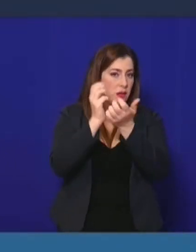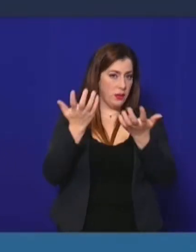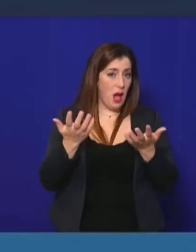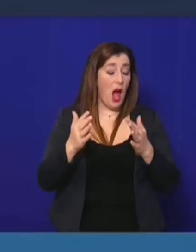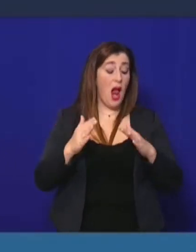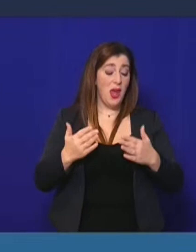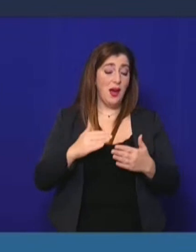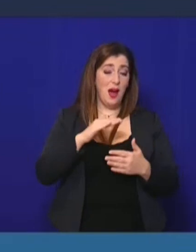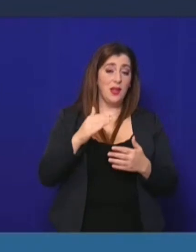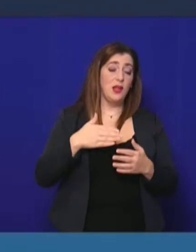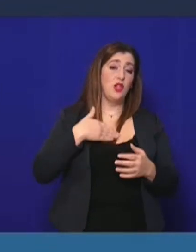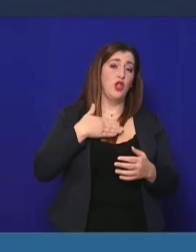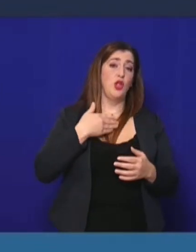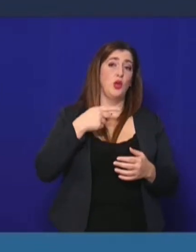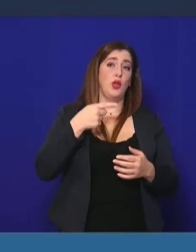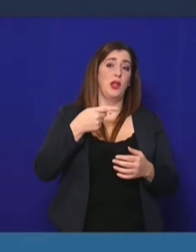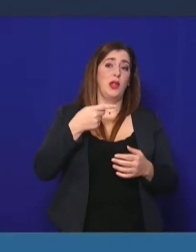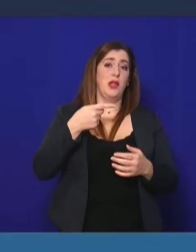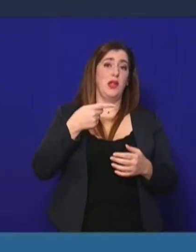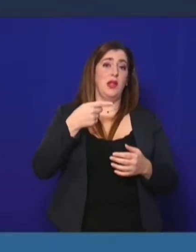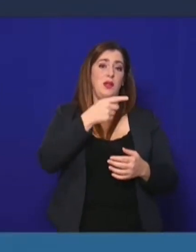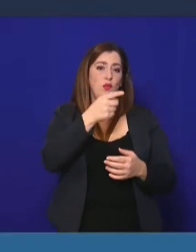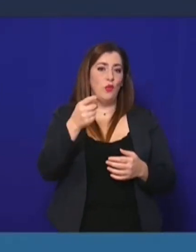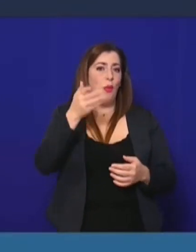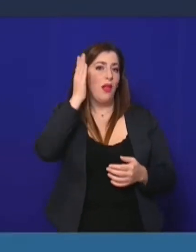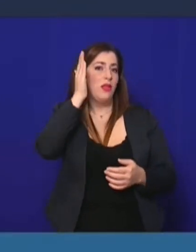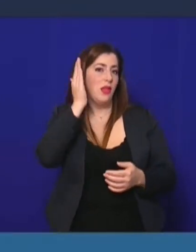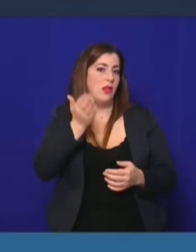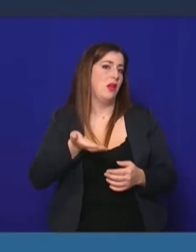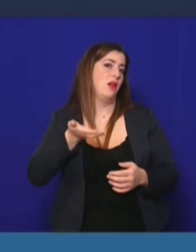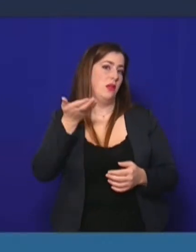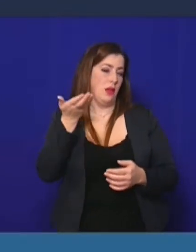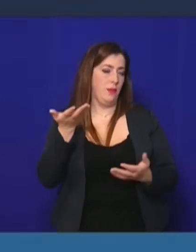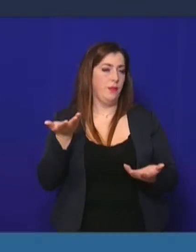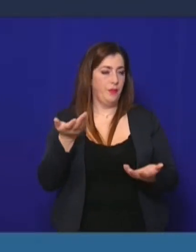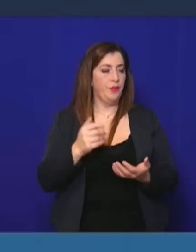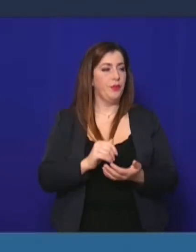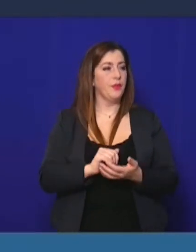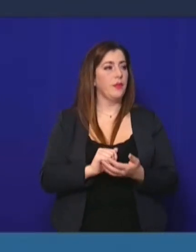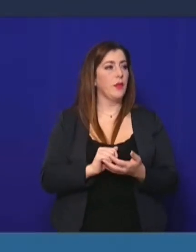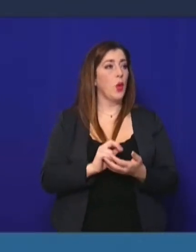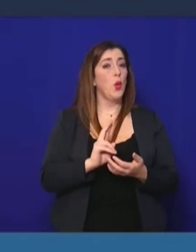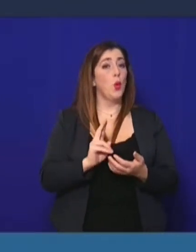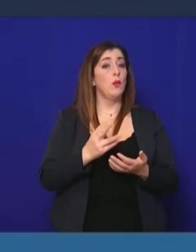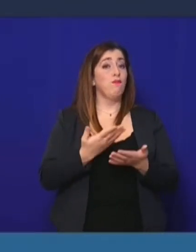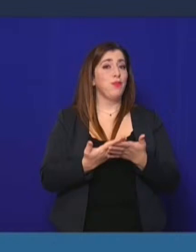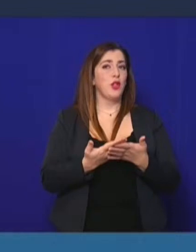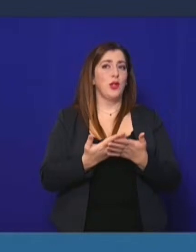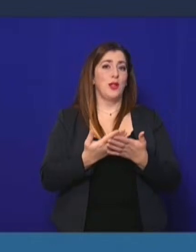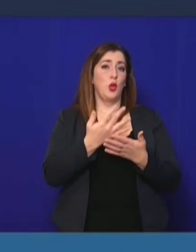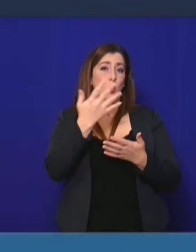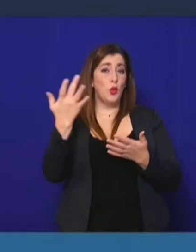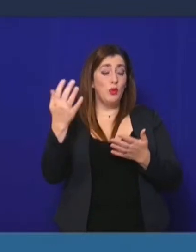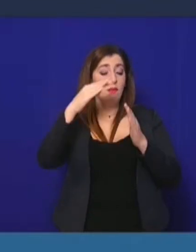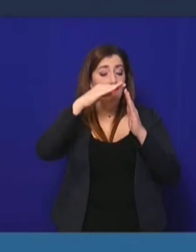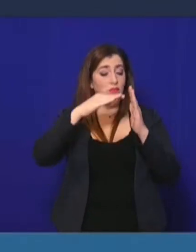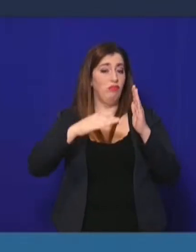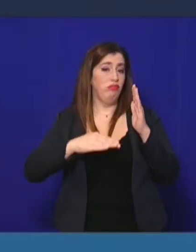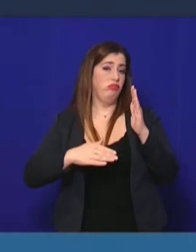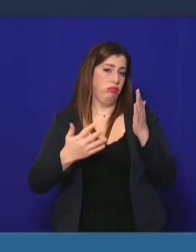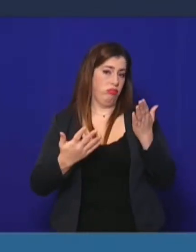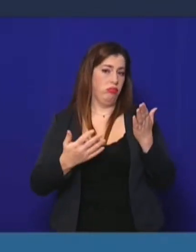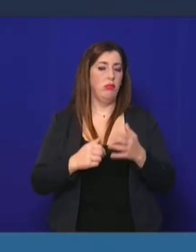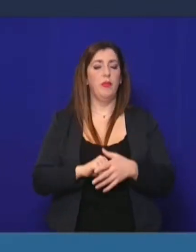iktar isegwu dawn il-miżuri u l-prevenzjoni biex propju aħna nimmitigaw u nnaqsu kemm nistgħu din iż-żieda li jista'